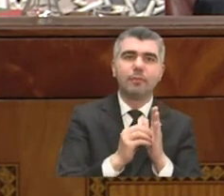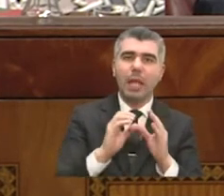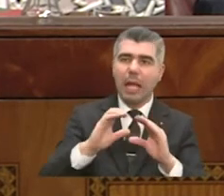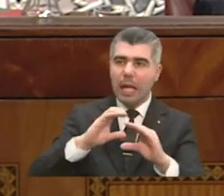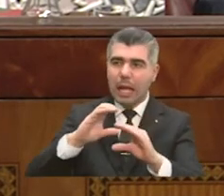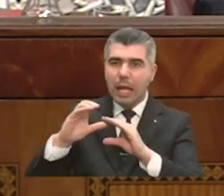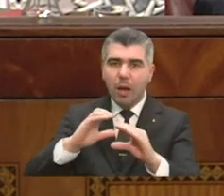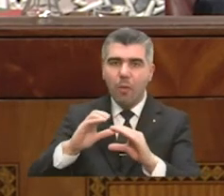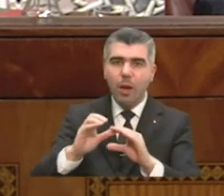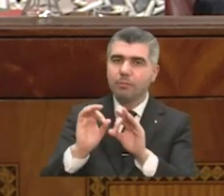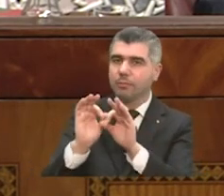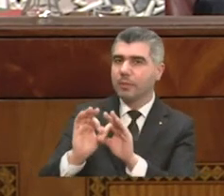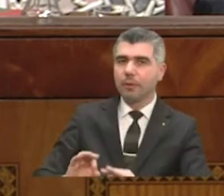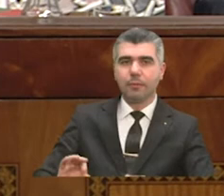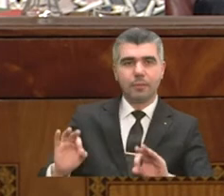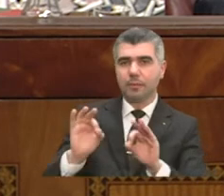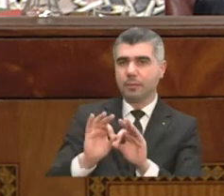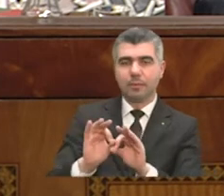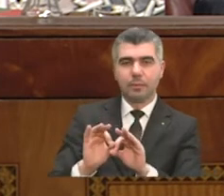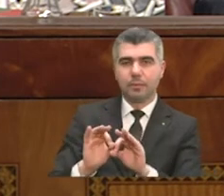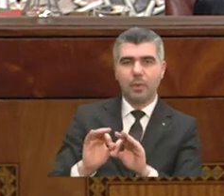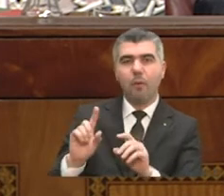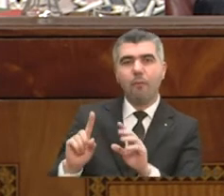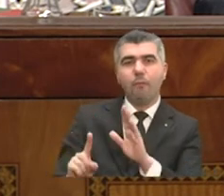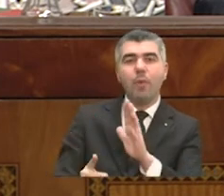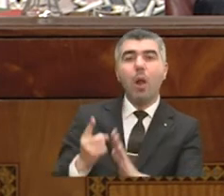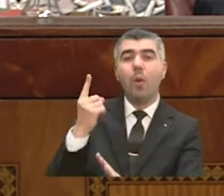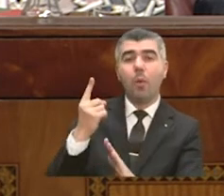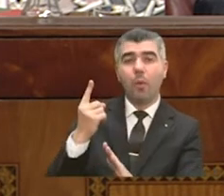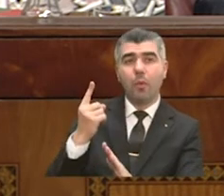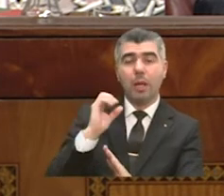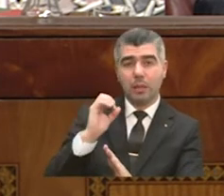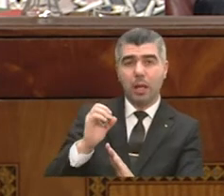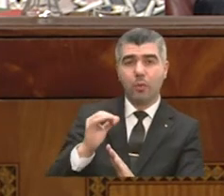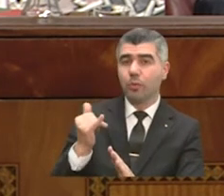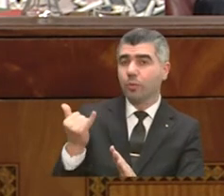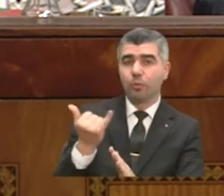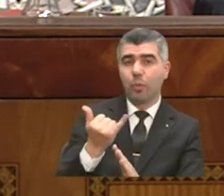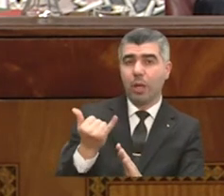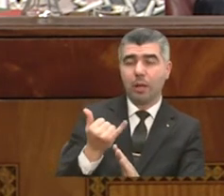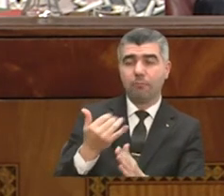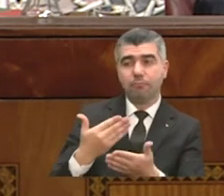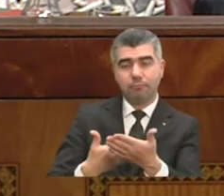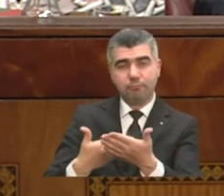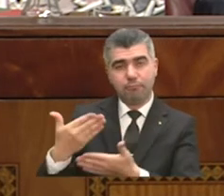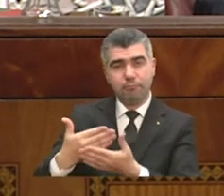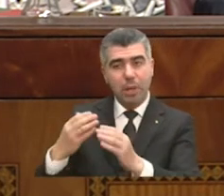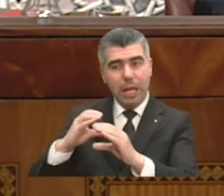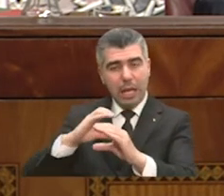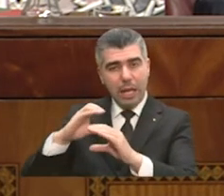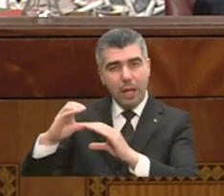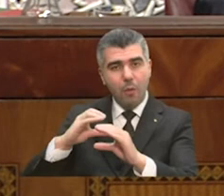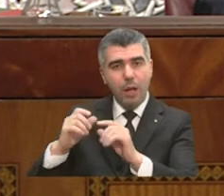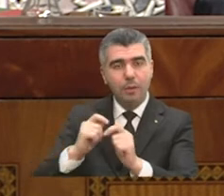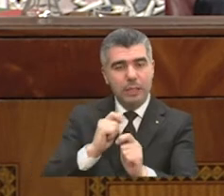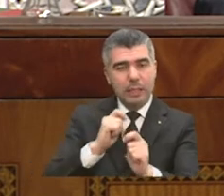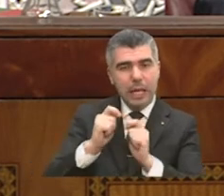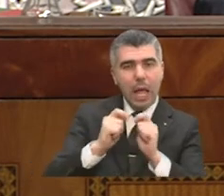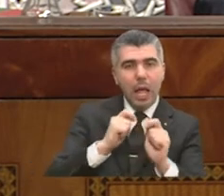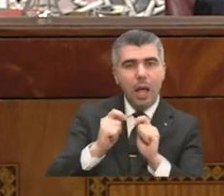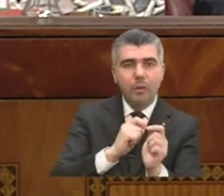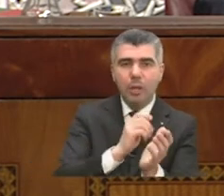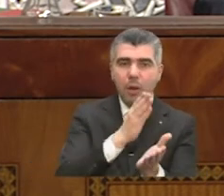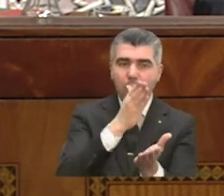du Parlement de l'Union européenne a ignoré tous les mécanismes de dialogue censés